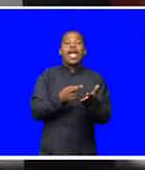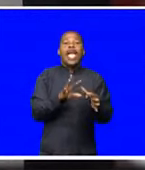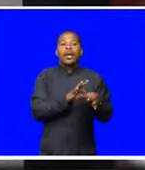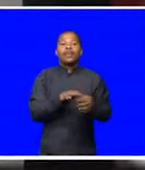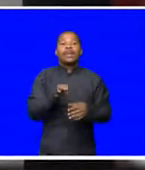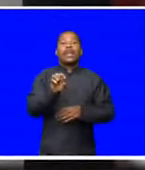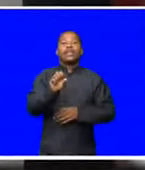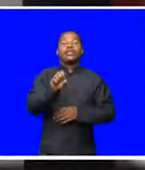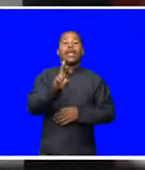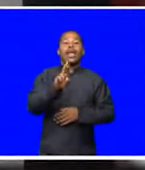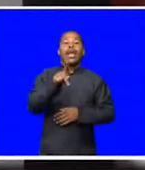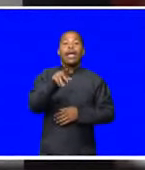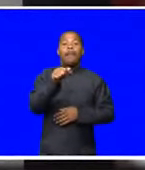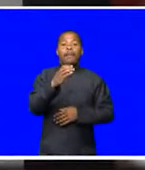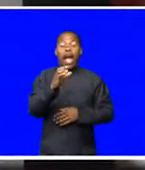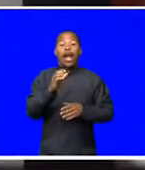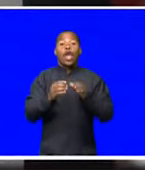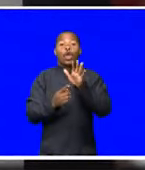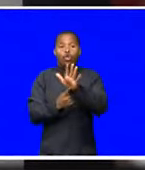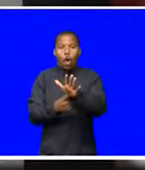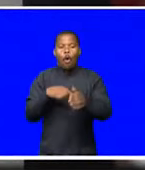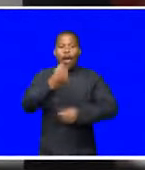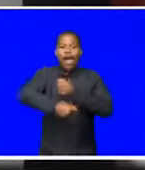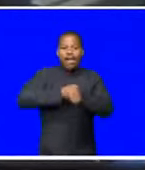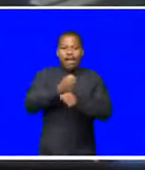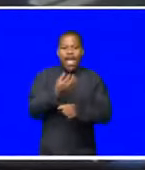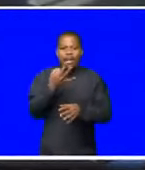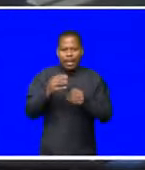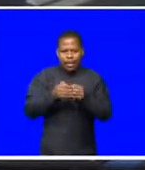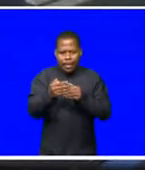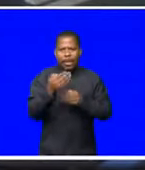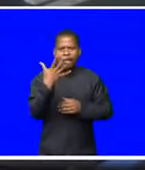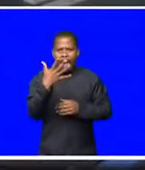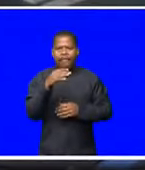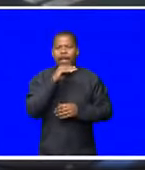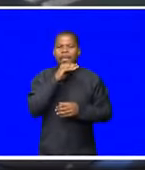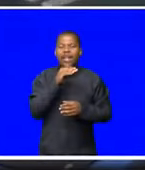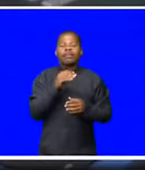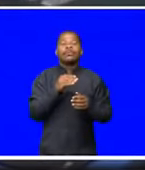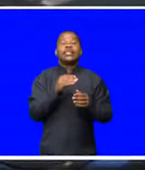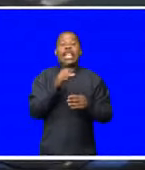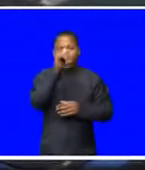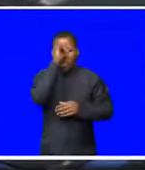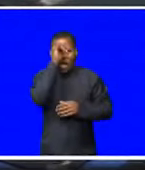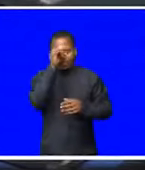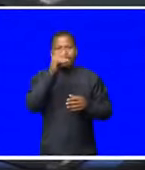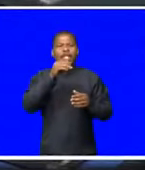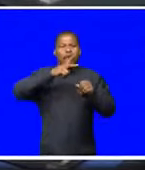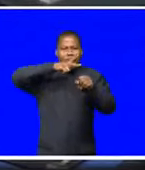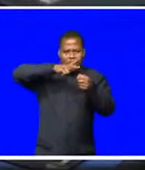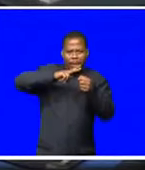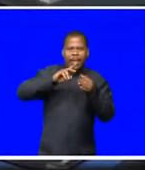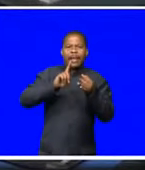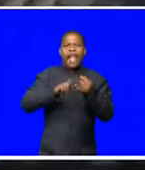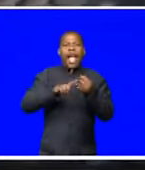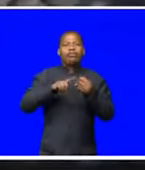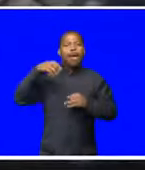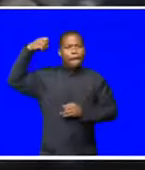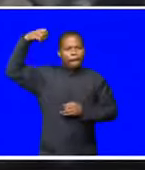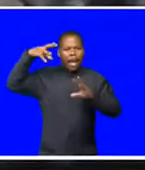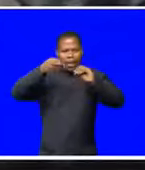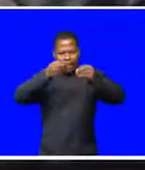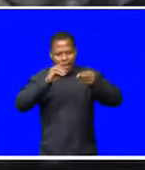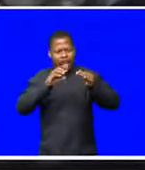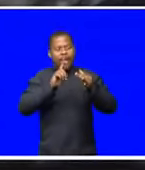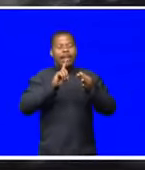eminyakeni emithathu letako kuya kulesihlanu imisebenzi lefaka ekhathi temjinela lokungaba kufaka bogesi kushisela